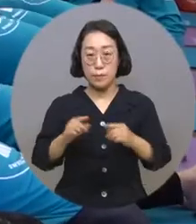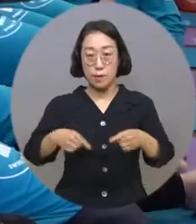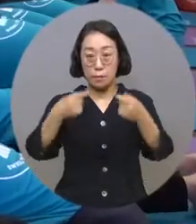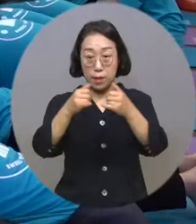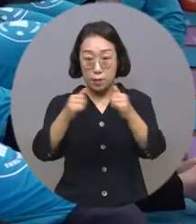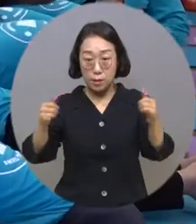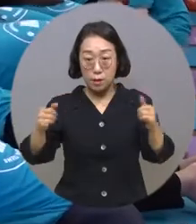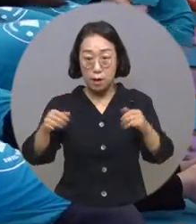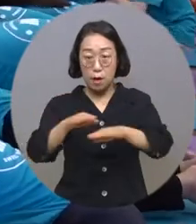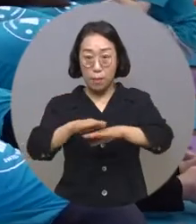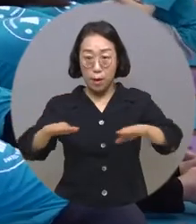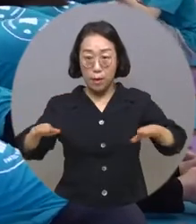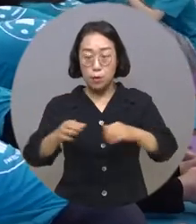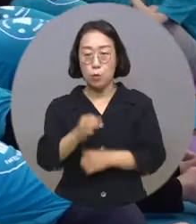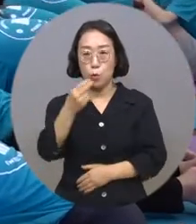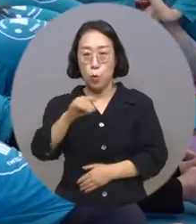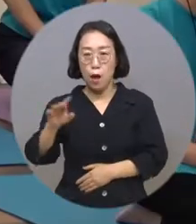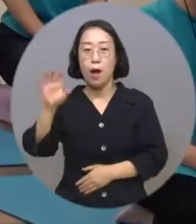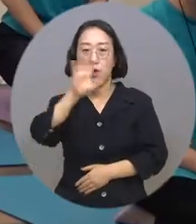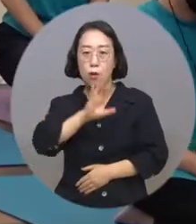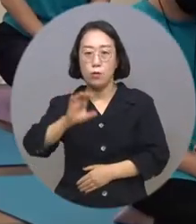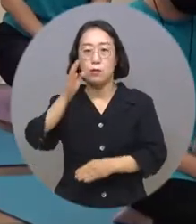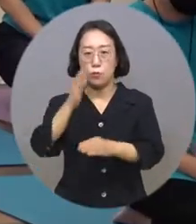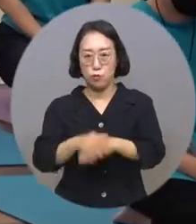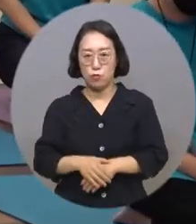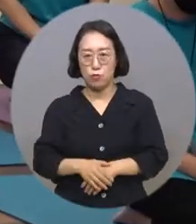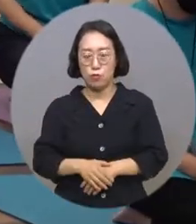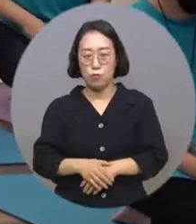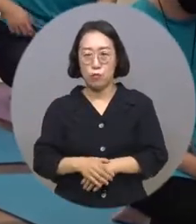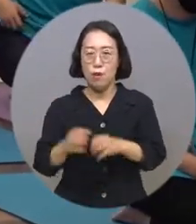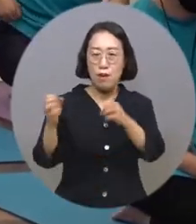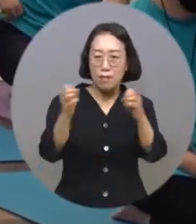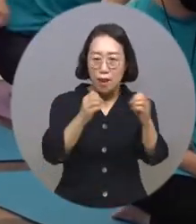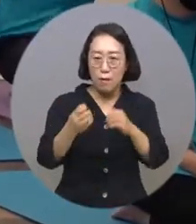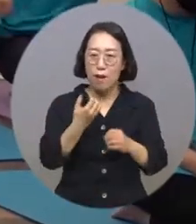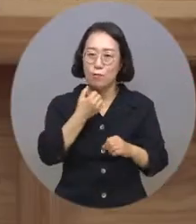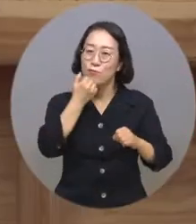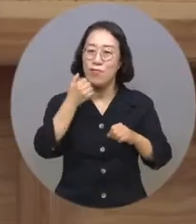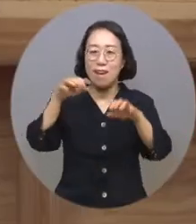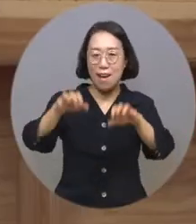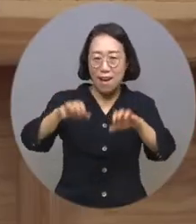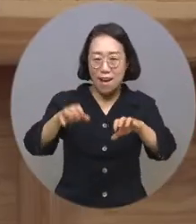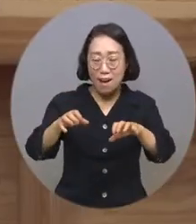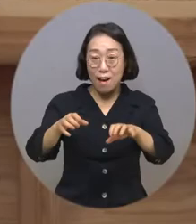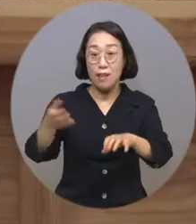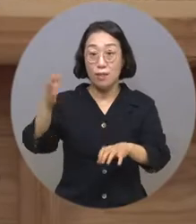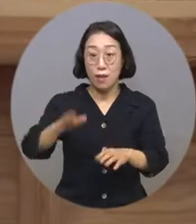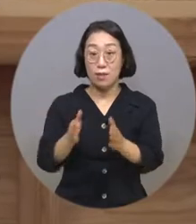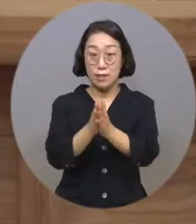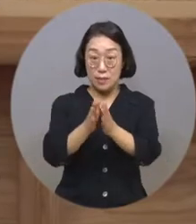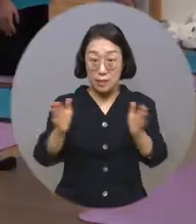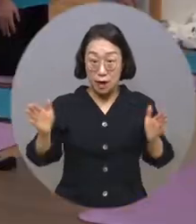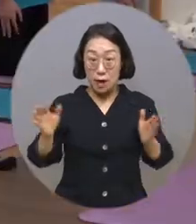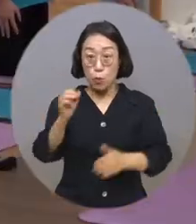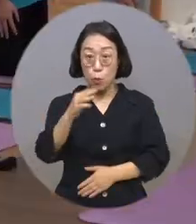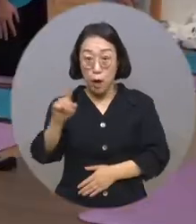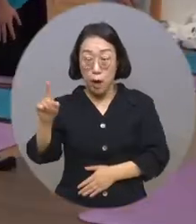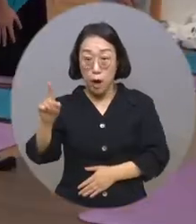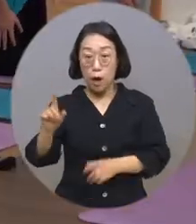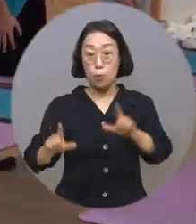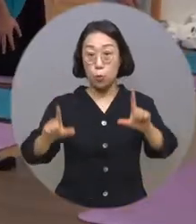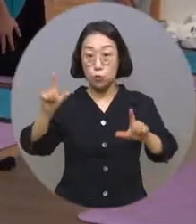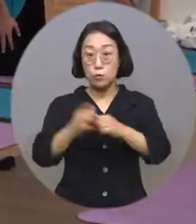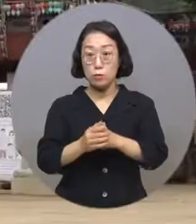참가자들이 매트 위에서 요가를 하고 있습니다. 끼리끼리 어울려서 웃고 떠들다가도 강사의 수업에 따라 요가를 하는 모습은 사뭇